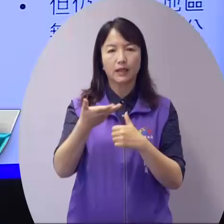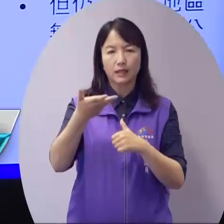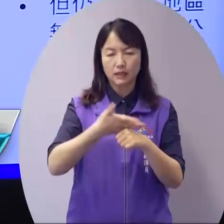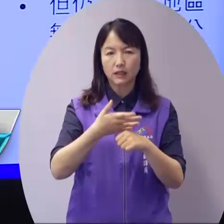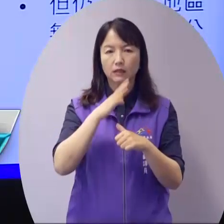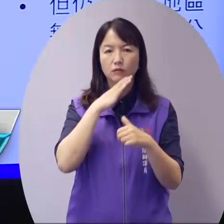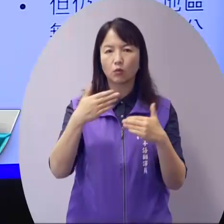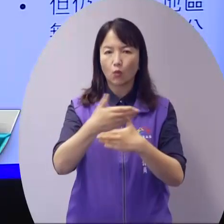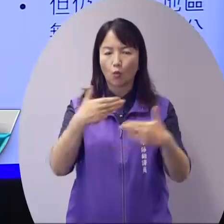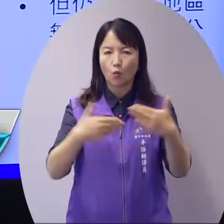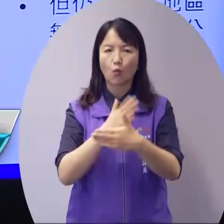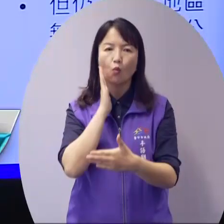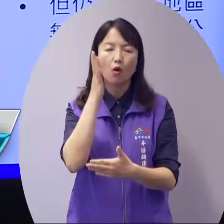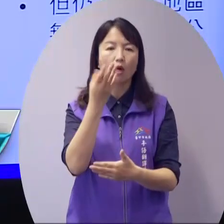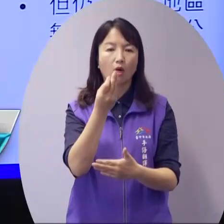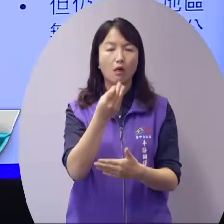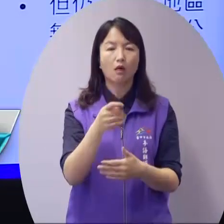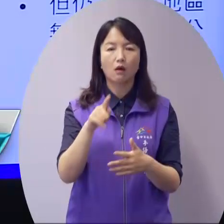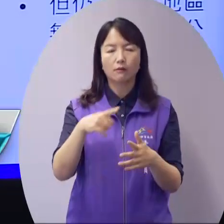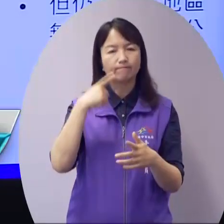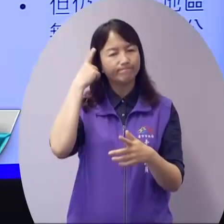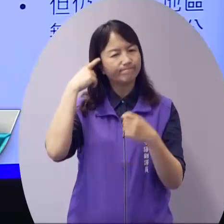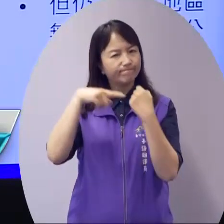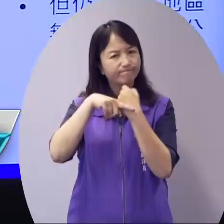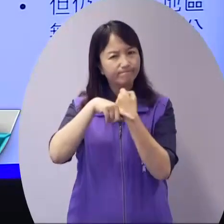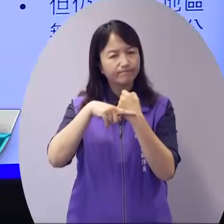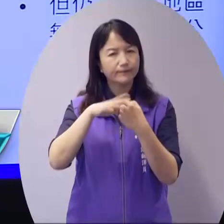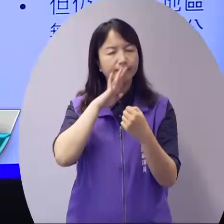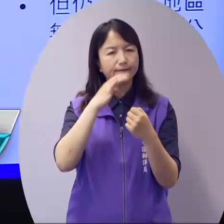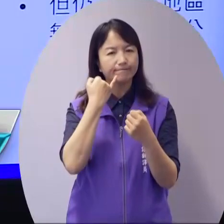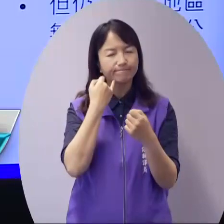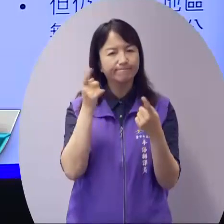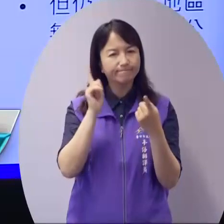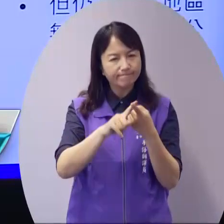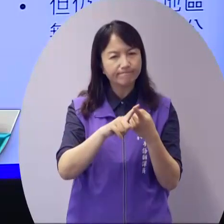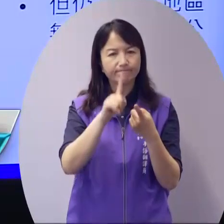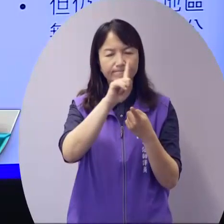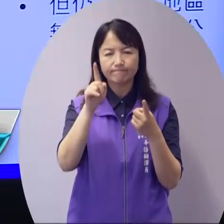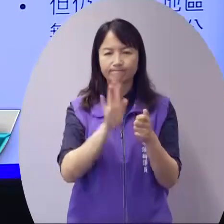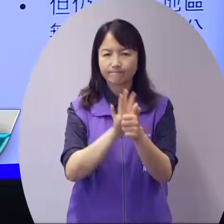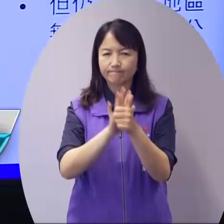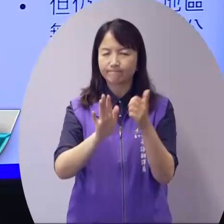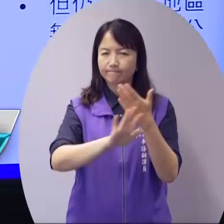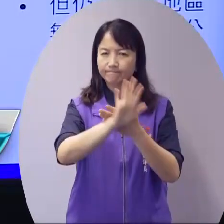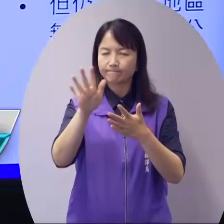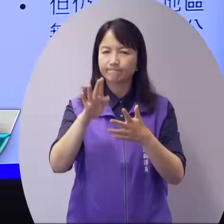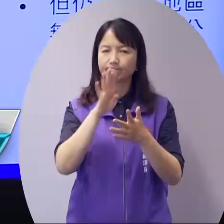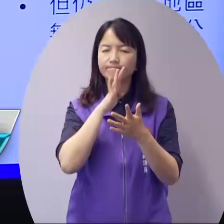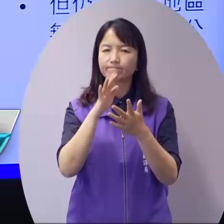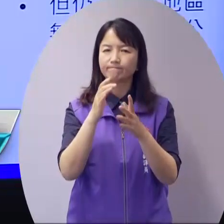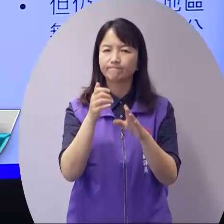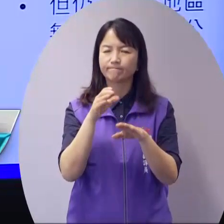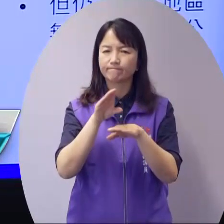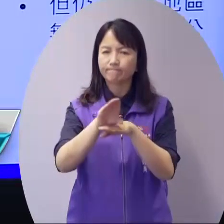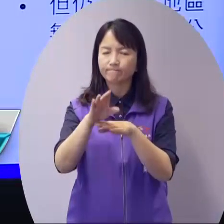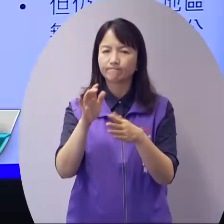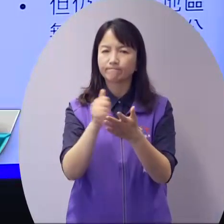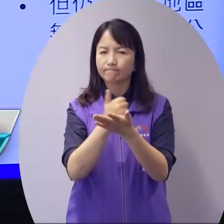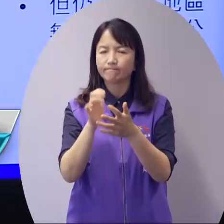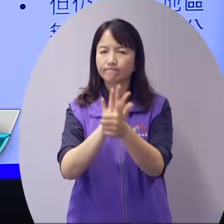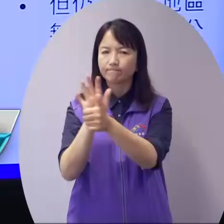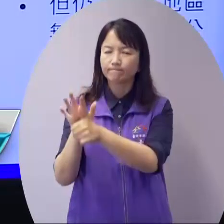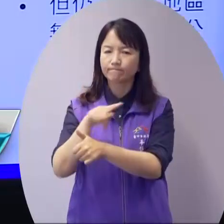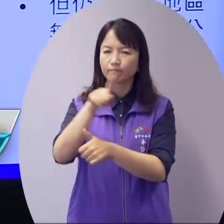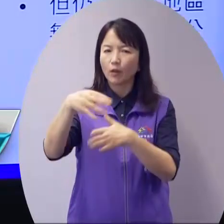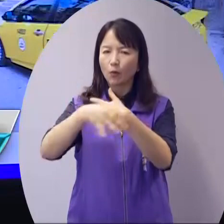个公共运输，所以我们就思考有没有机会，能够透过其他的运输服务来满足这些